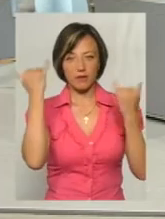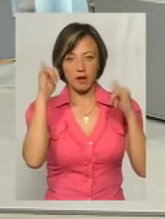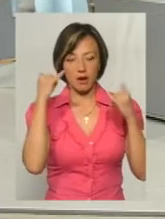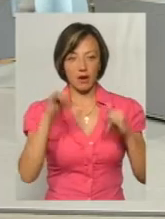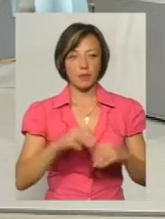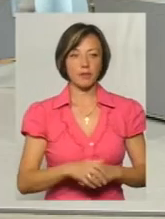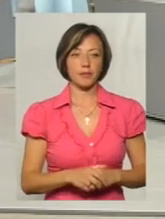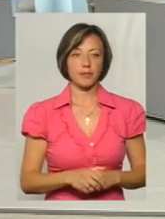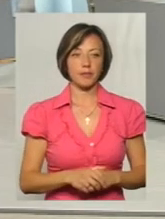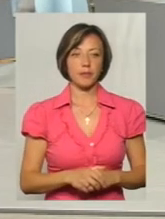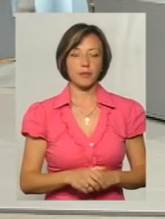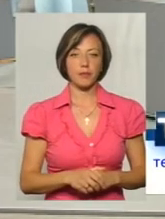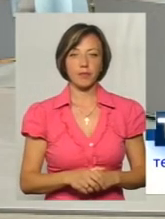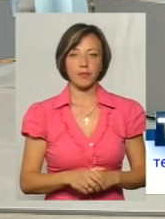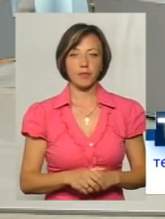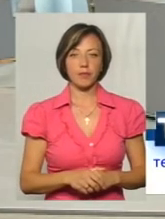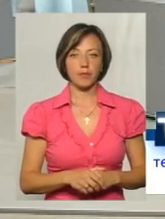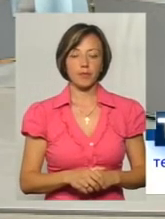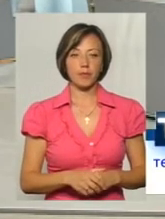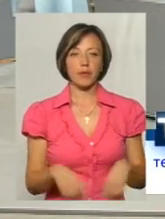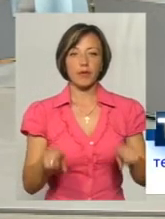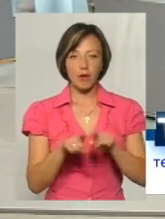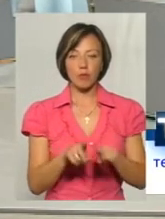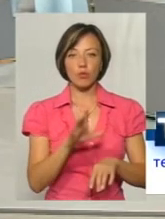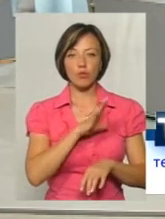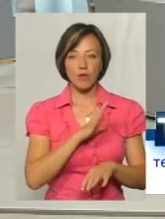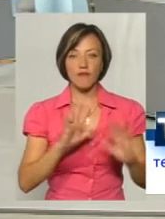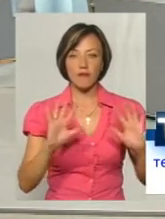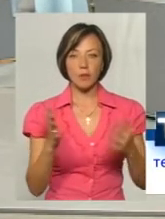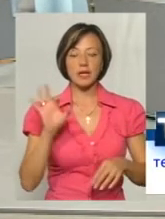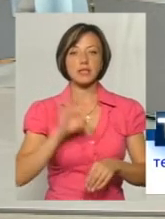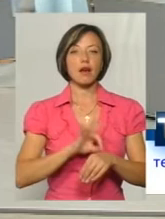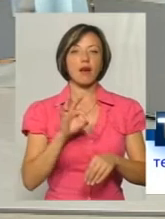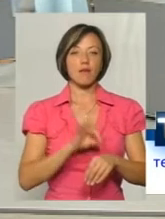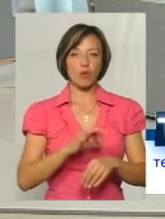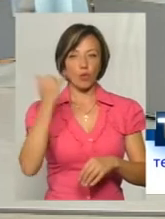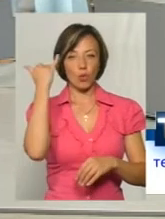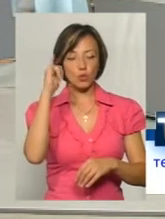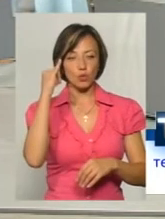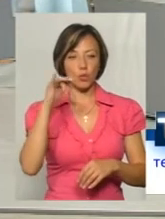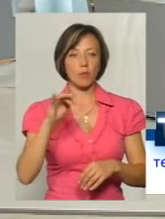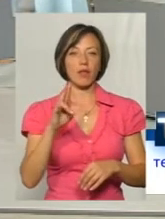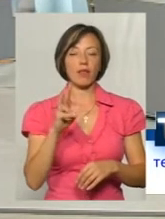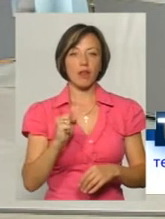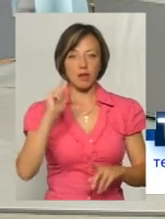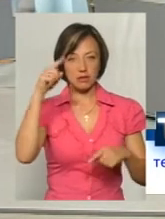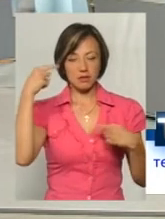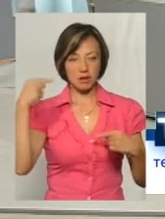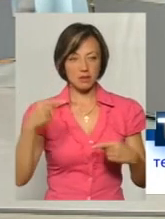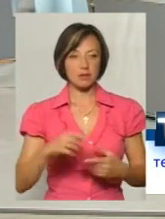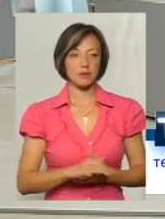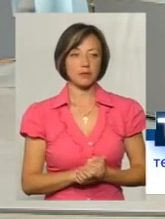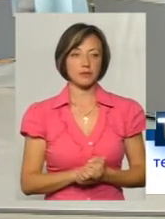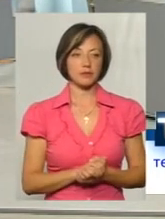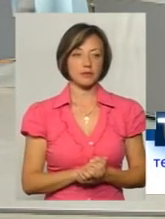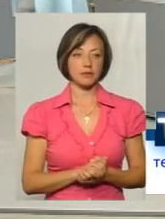худоби, так як були випадки захворювання великої рогатої худоби на дане захворювання.